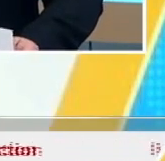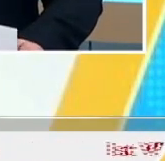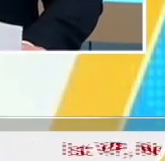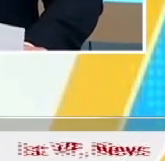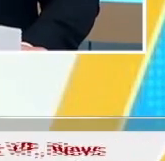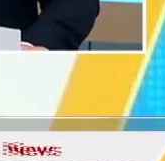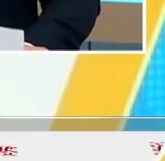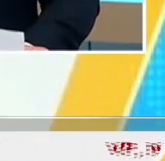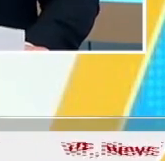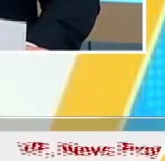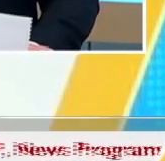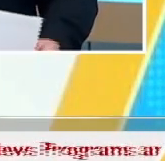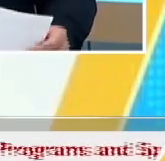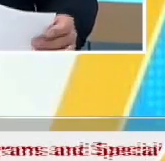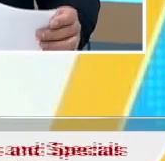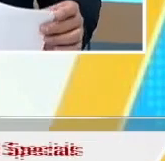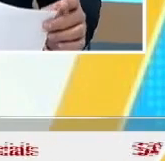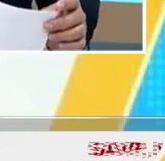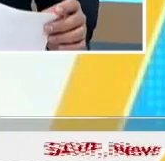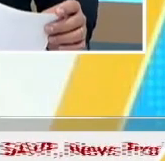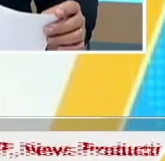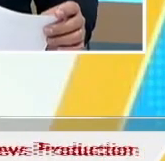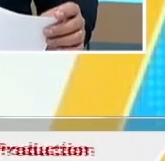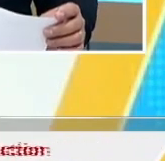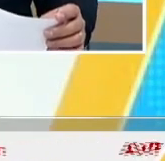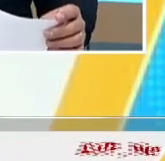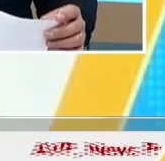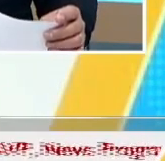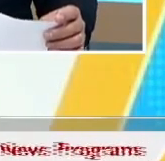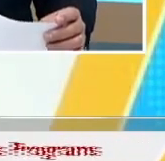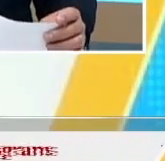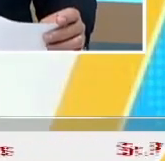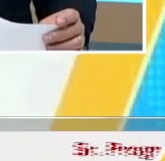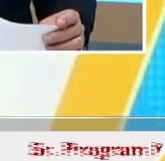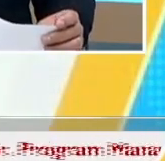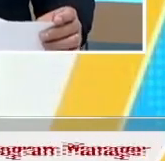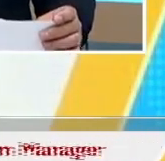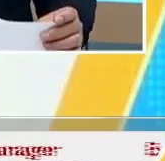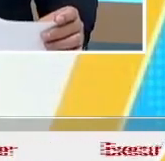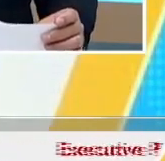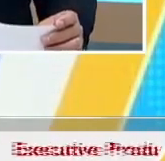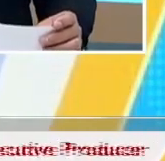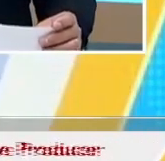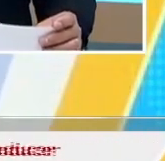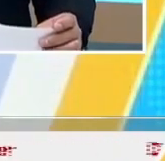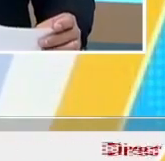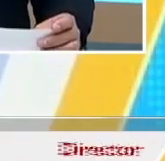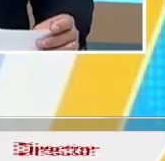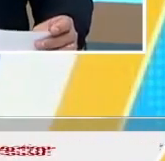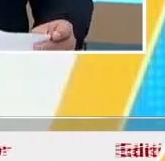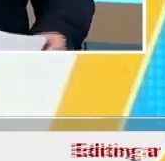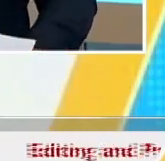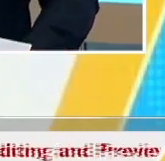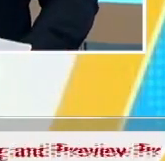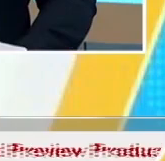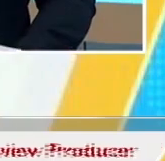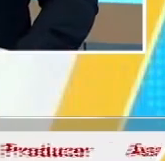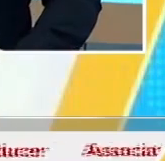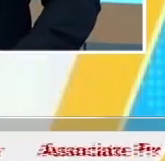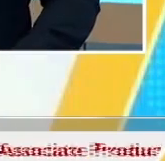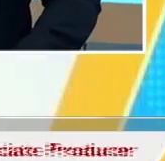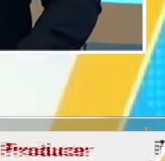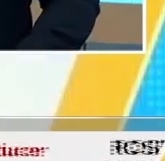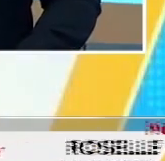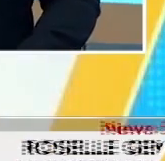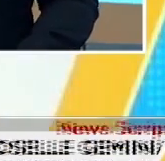ng katotohanan, ako po si Connie Sison. Buong puso para sa Pilipino, ako po si Rafi Tima. Ang inyong mga kasalo dito sa Balitang